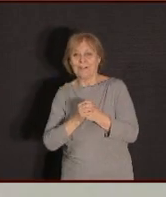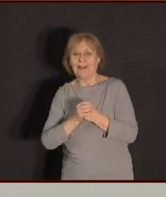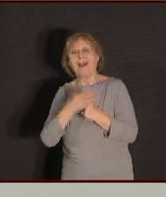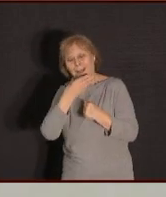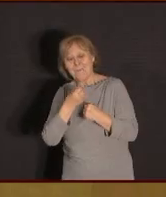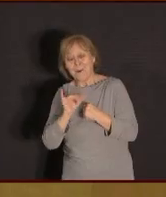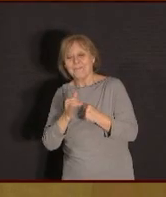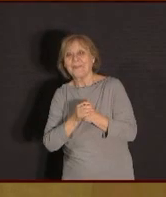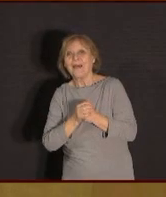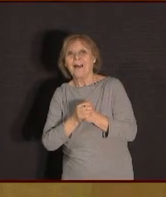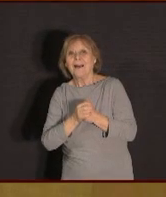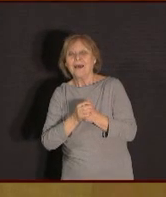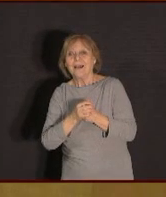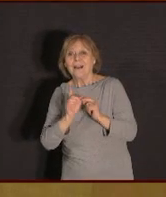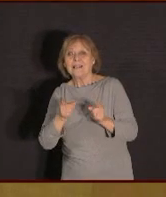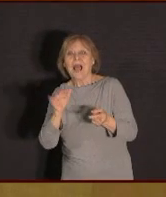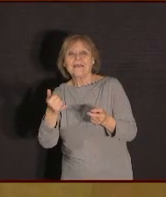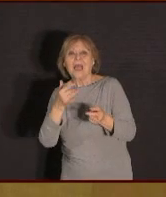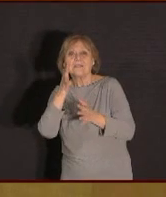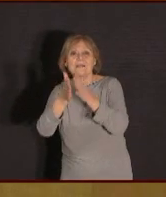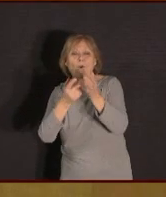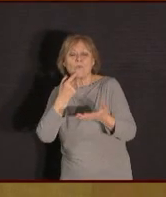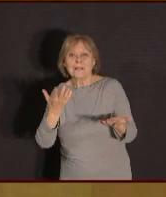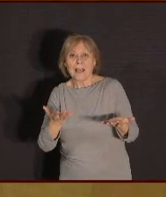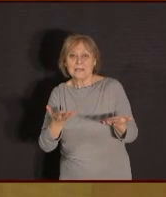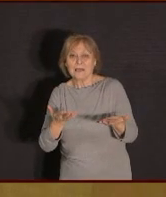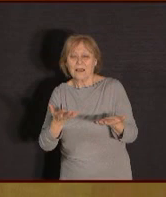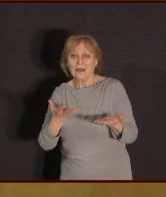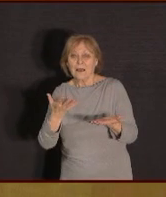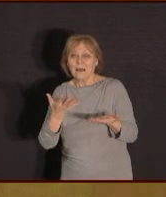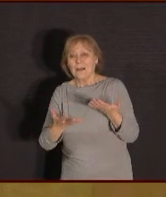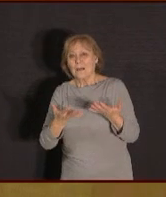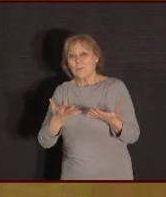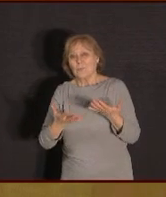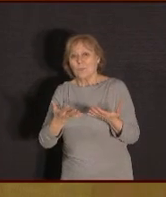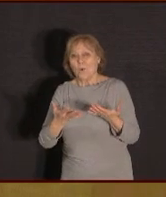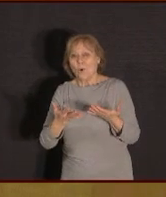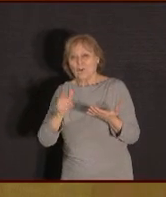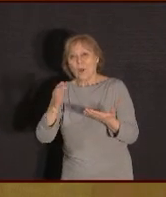lepo. Kaj je pravzaprav znakovni jezik? Morda bi